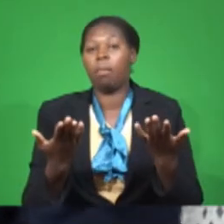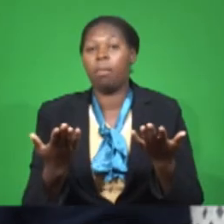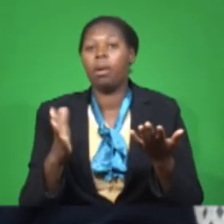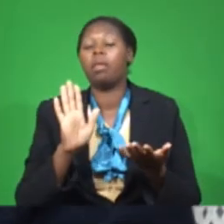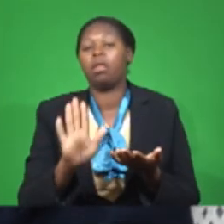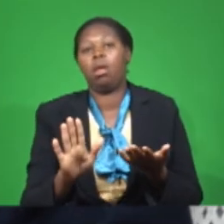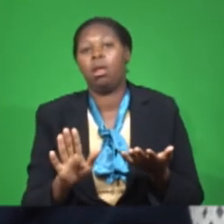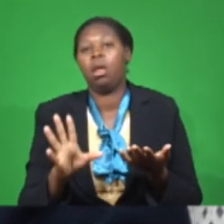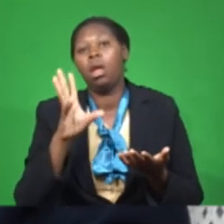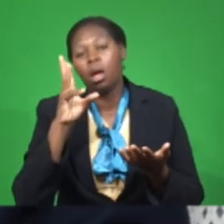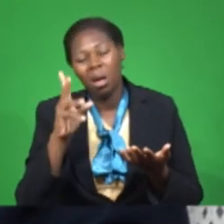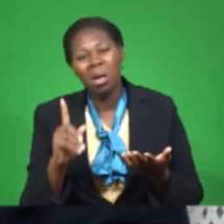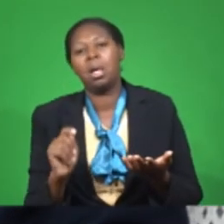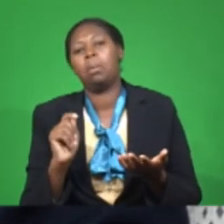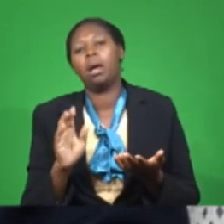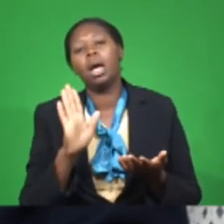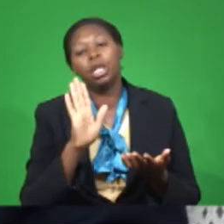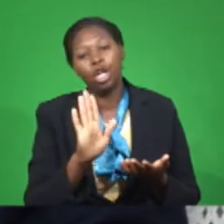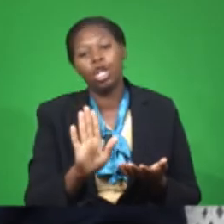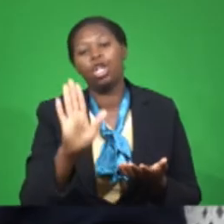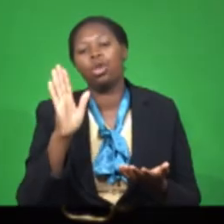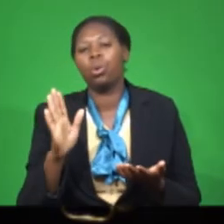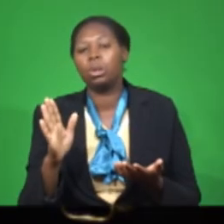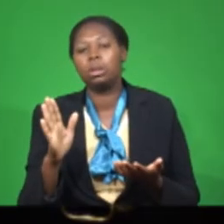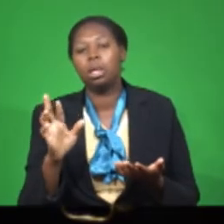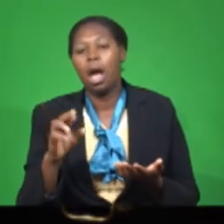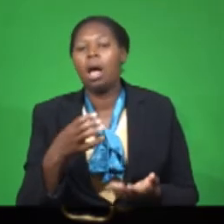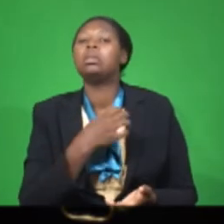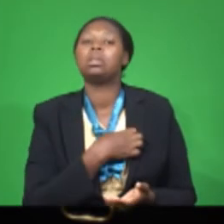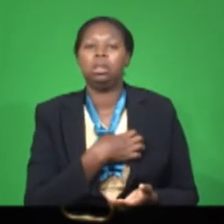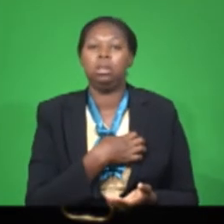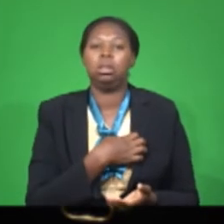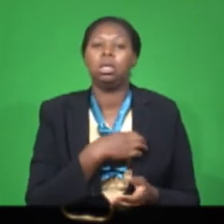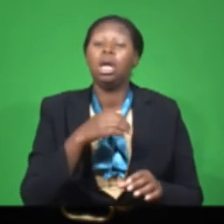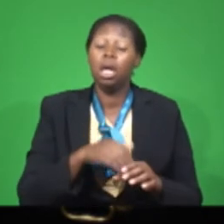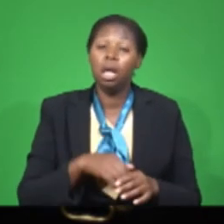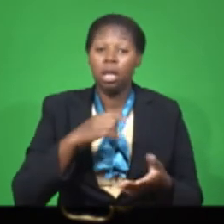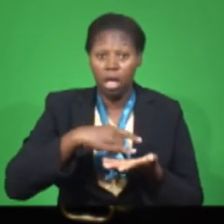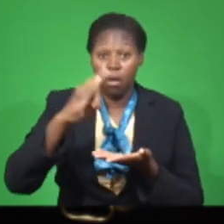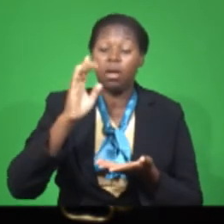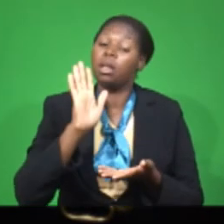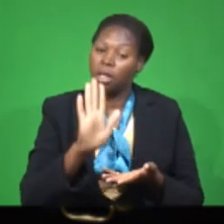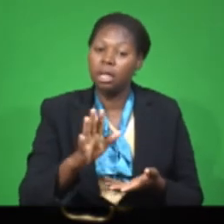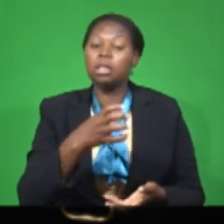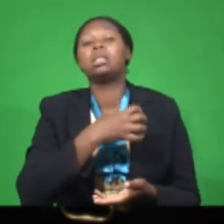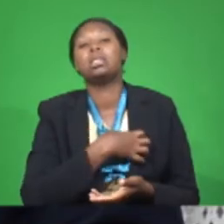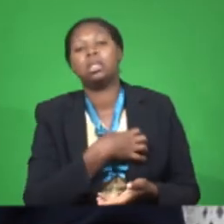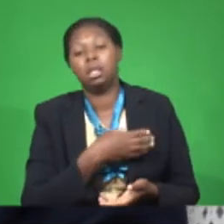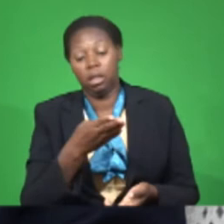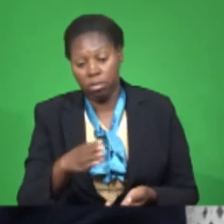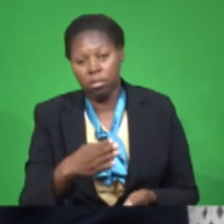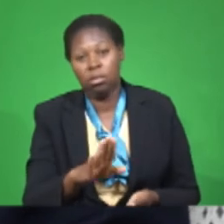upombwe chawo haita. Upombwe chi kudenga upombwe plus uri kutora pfungwa dzemunhu nemoyo